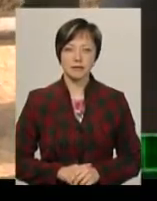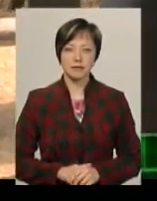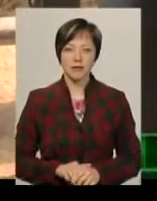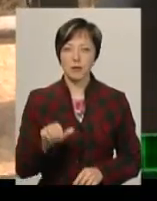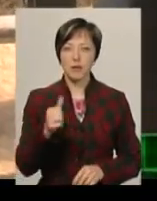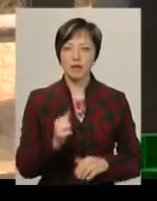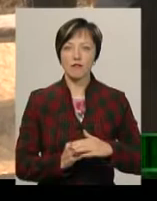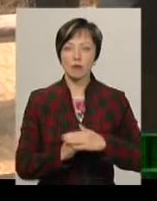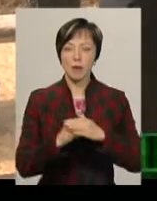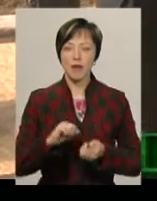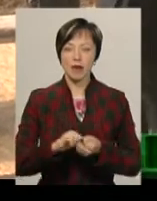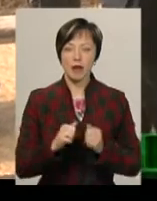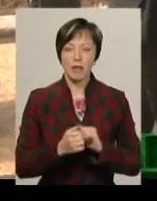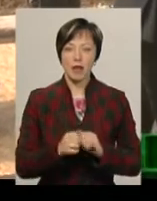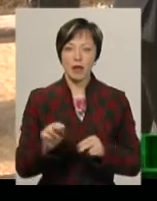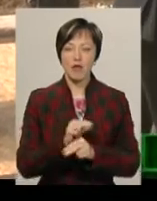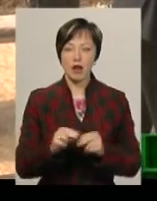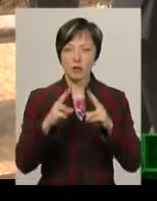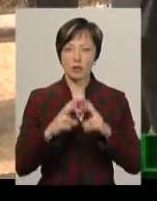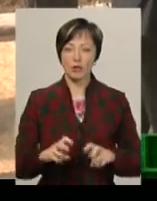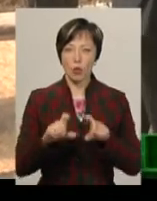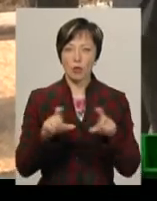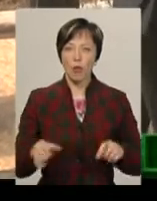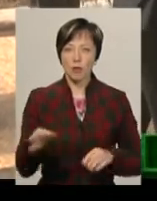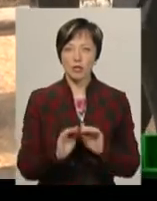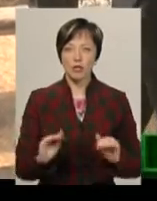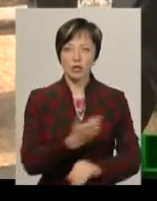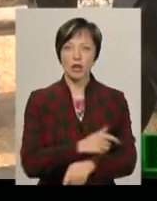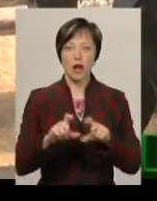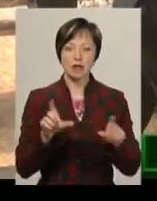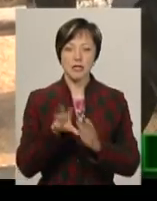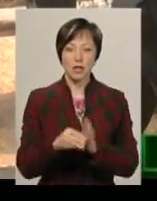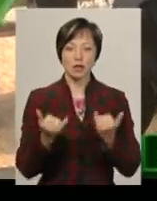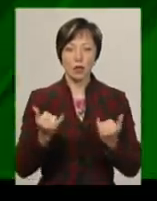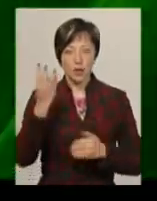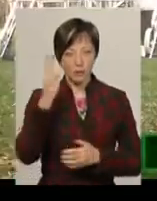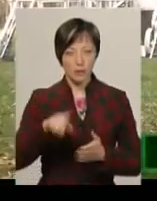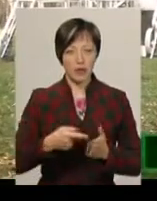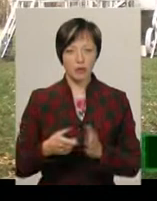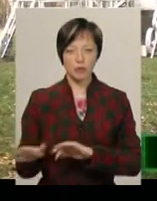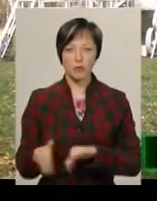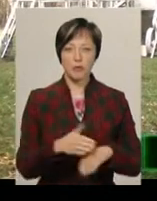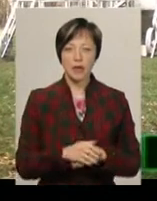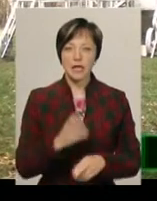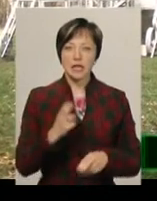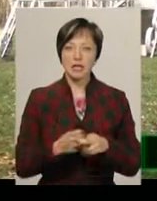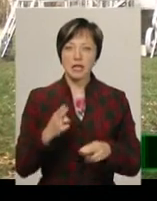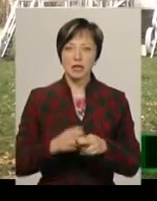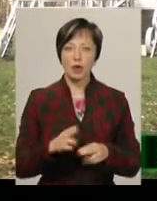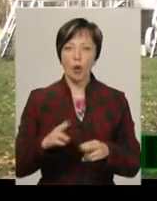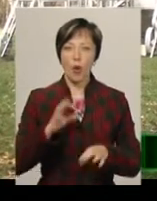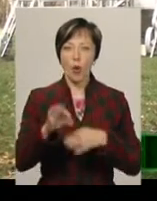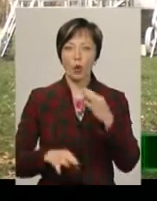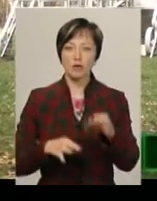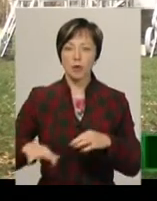Перший фундаментний камінь лікувально-діагностичного корпусу обласної дитячої лікарні заклали сьогодні Хмельницькому. Залізний космодром скульптора